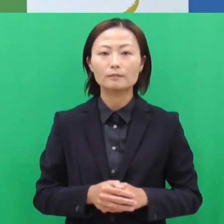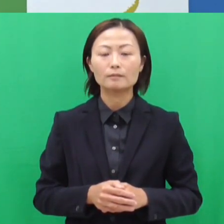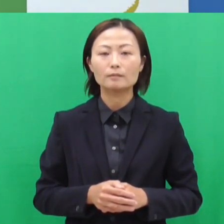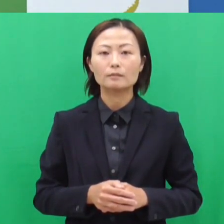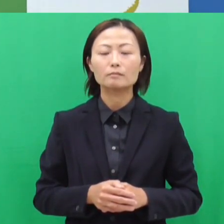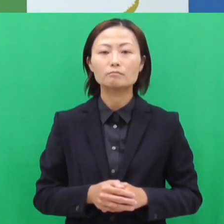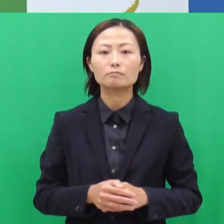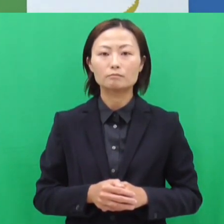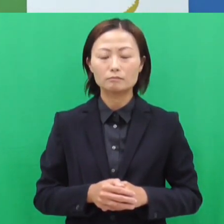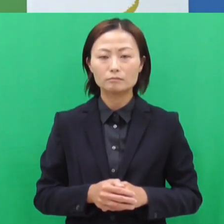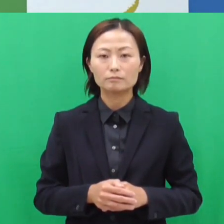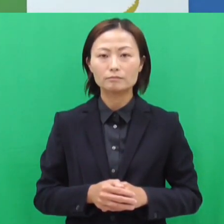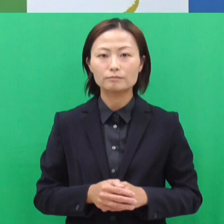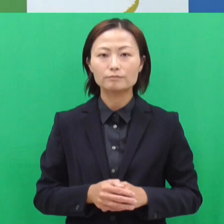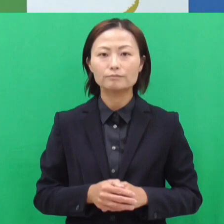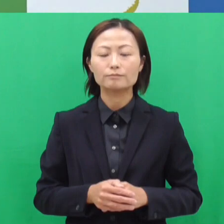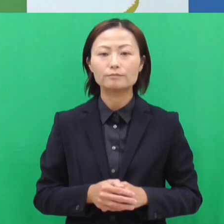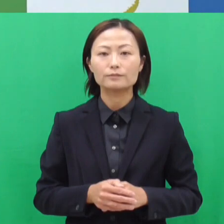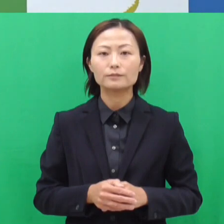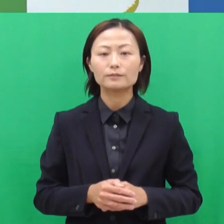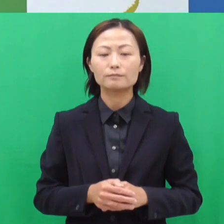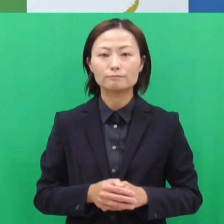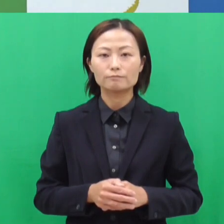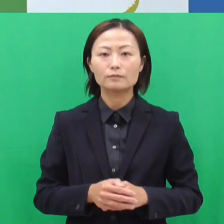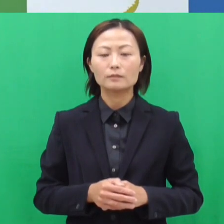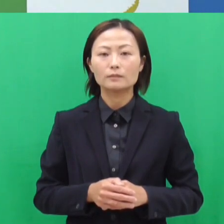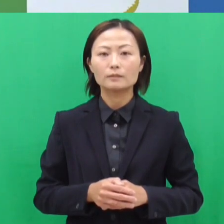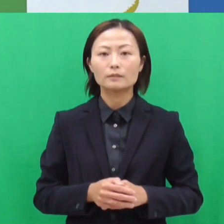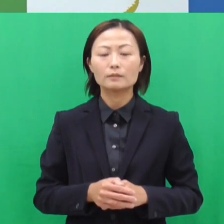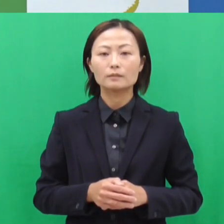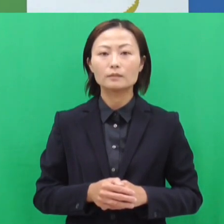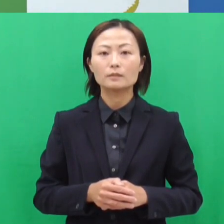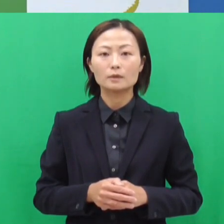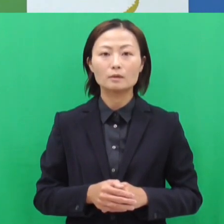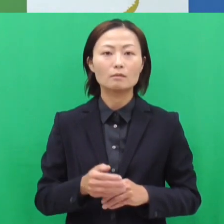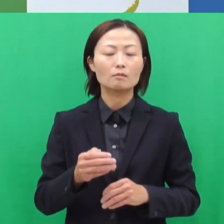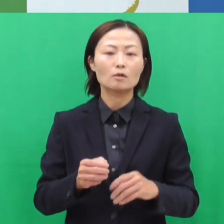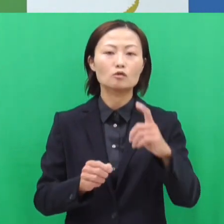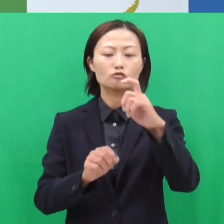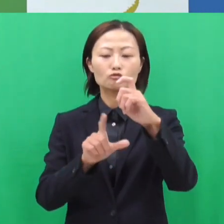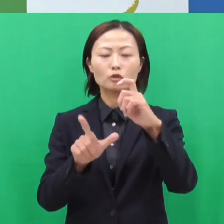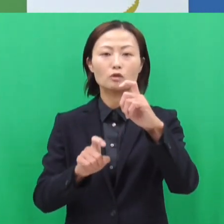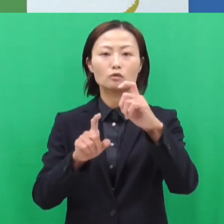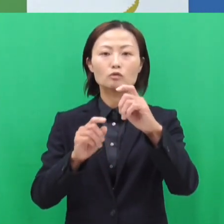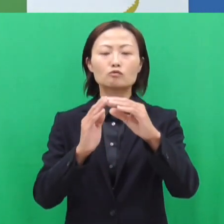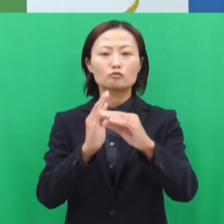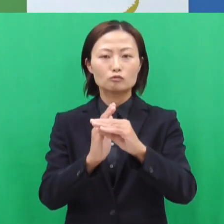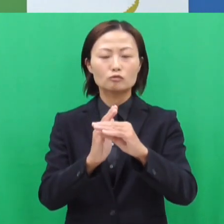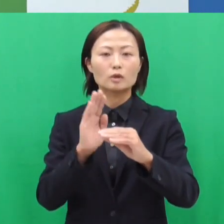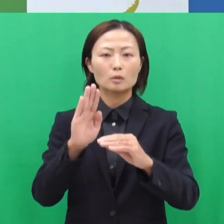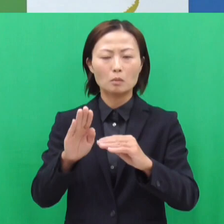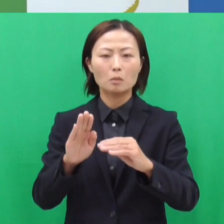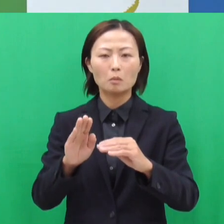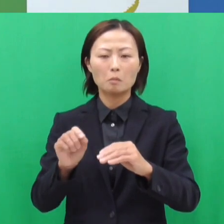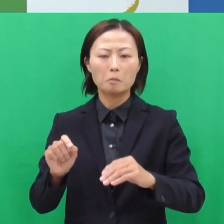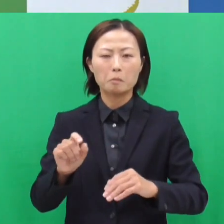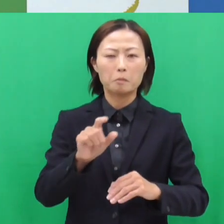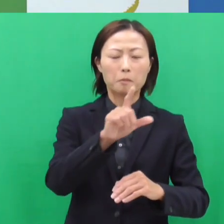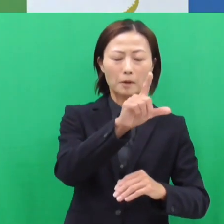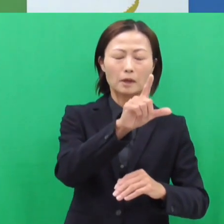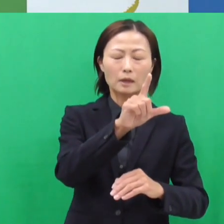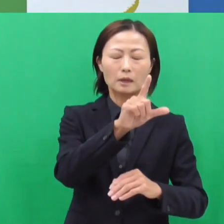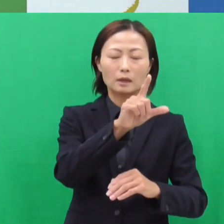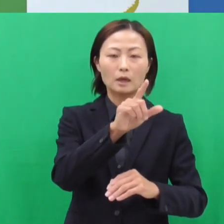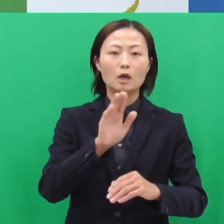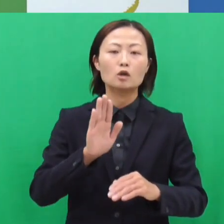まずですねちょっと大枠の着方になりますけども先ほどあの10月中旬以降明らかに増加することがあるというふうに